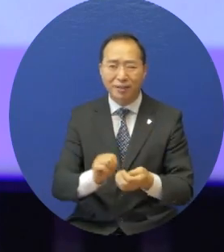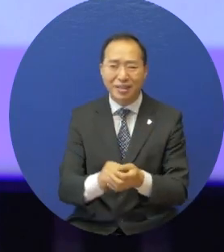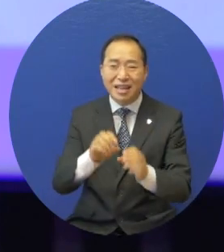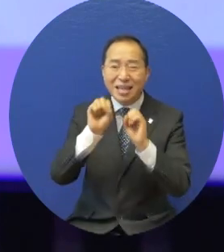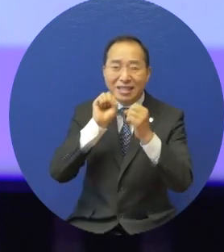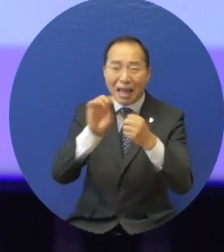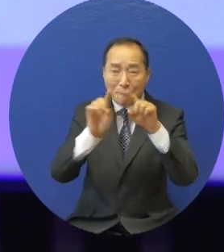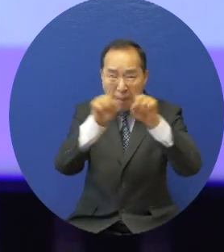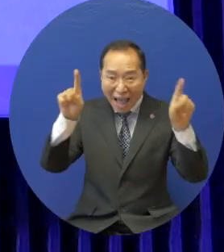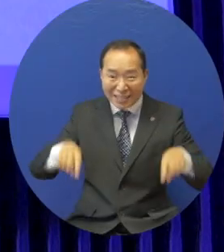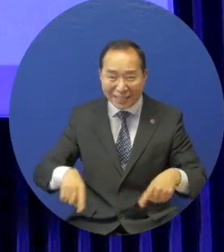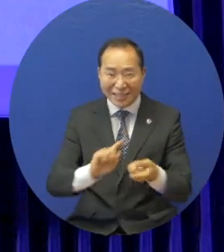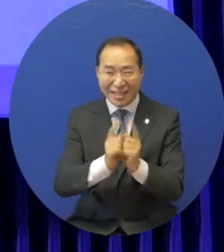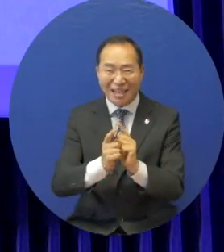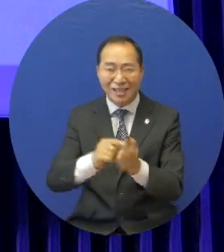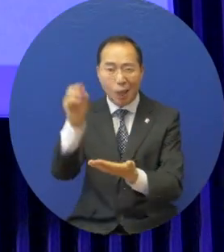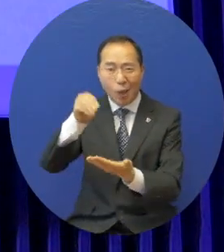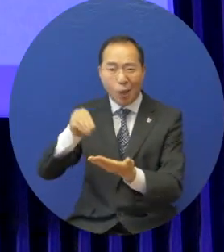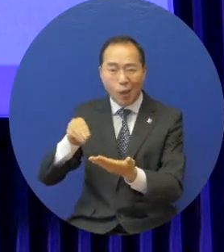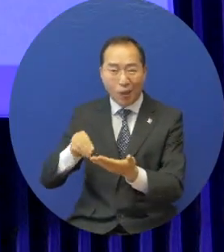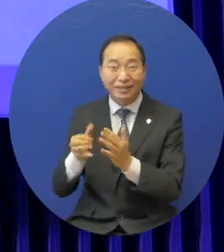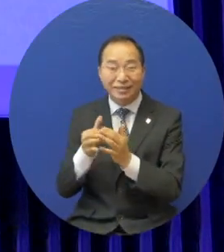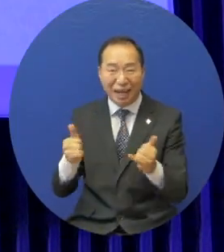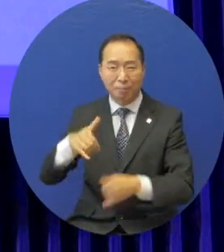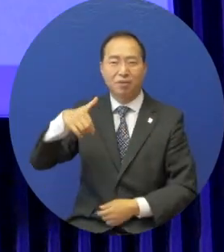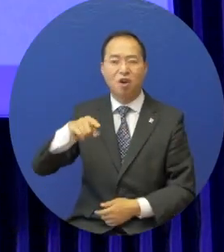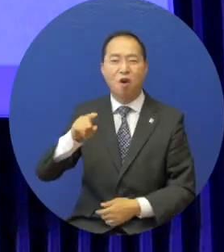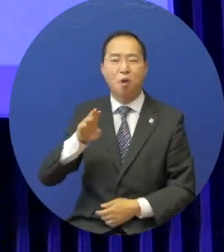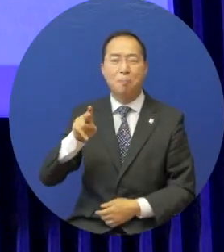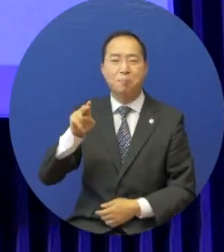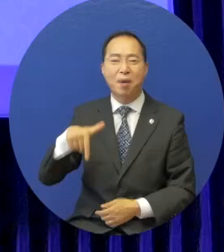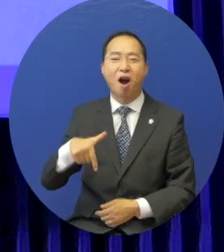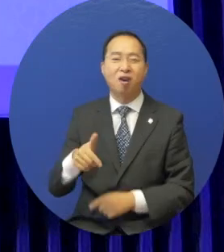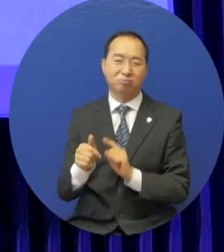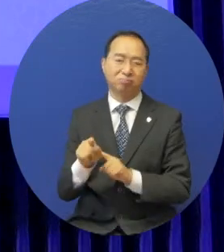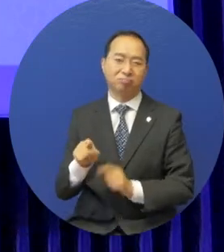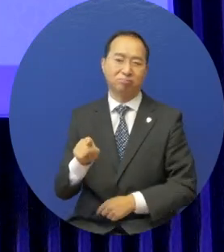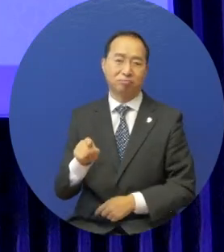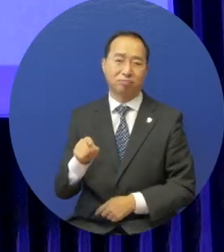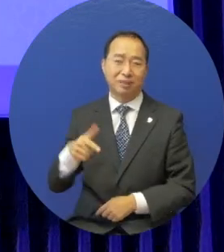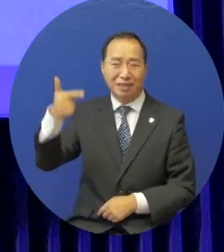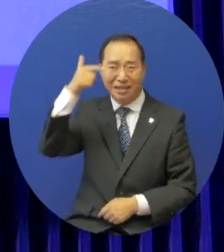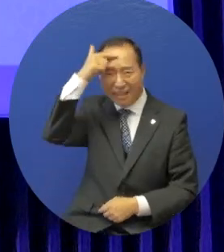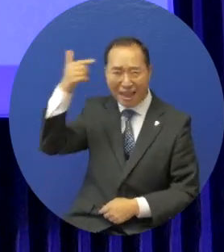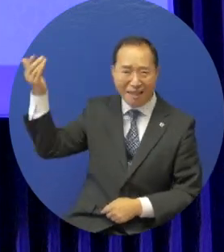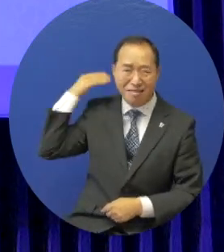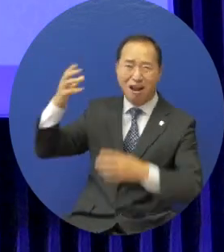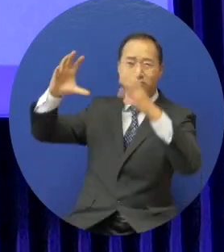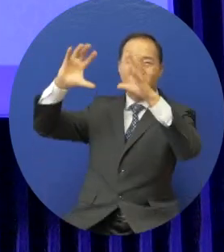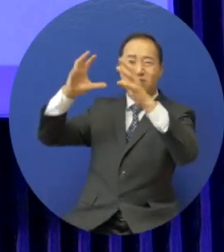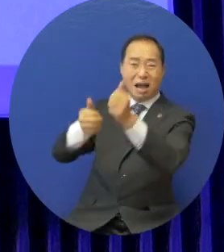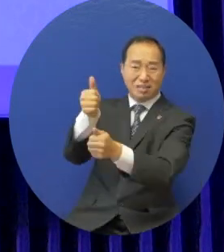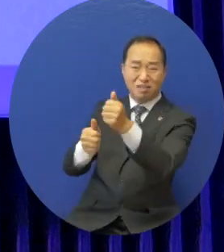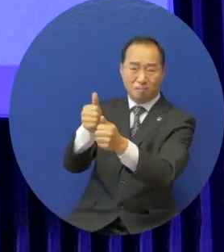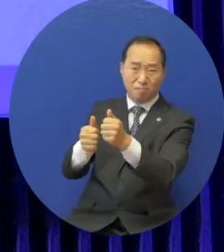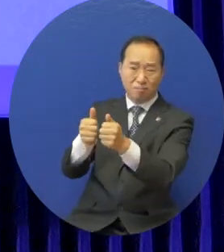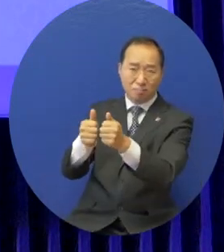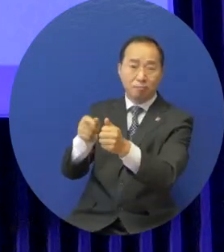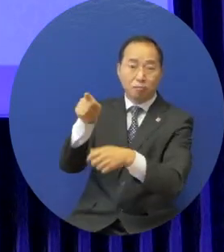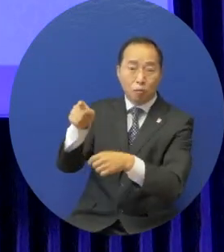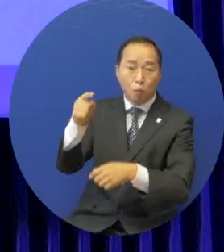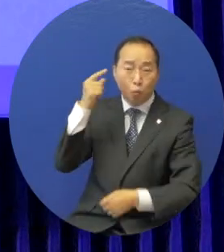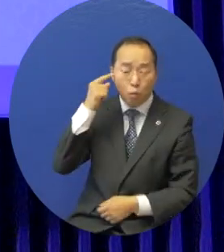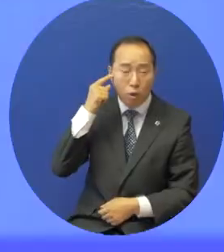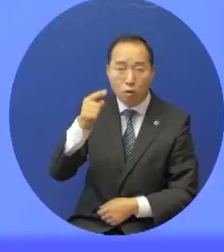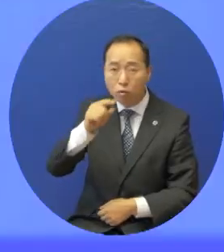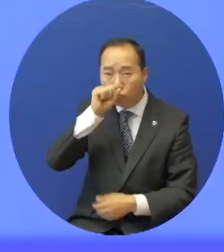거를 겁역이라고 했습니다. 근데 여러분들 시험의 공정성. 여러분 과거 시험이라고 하는 건요 대단한 합리성을 갖고 있는